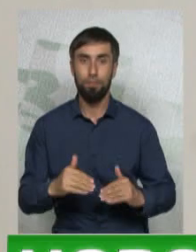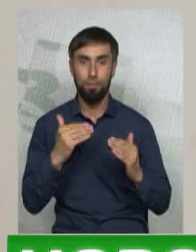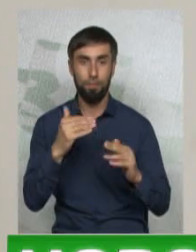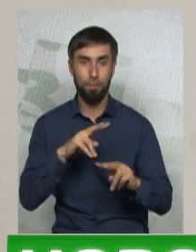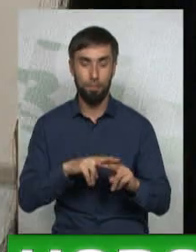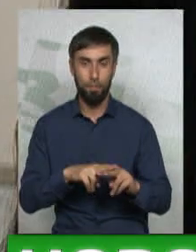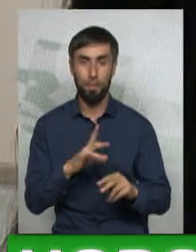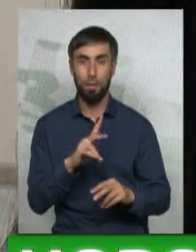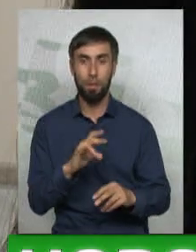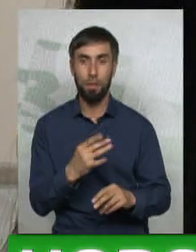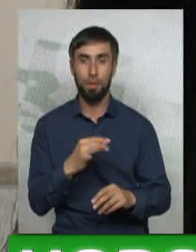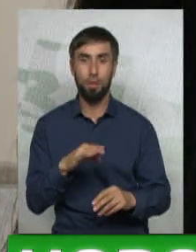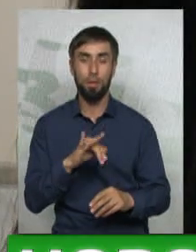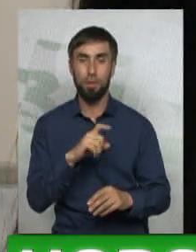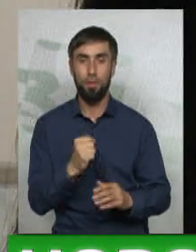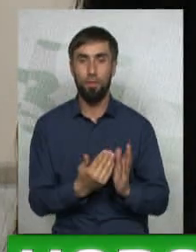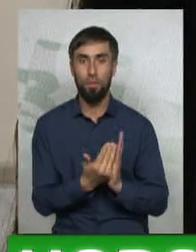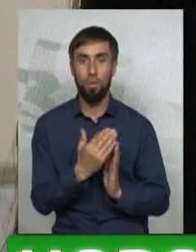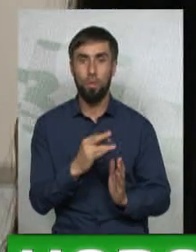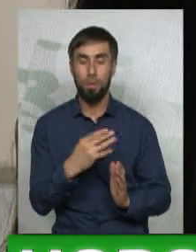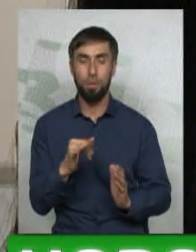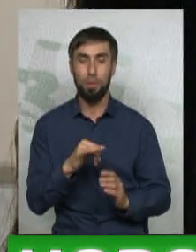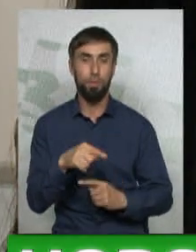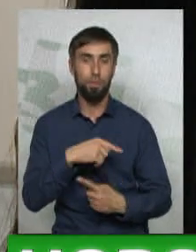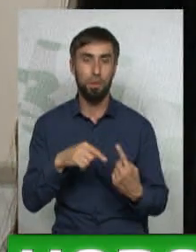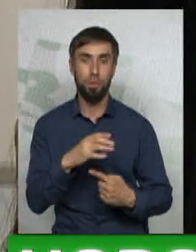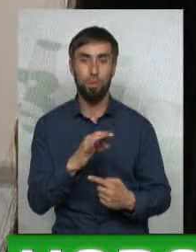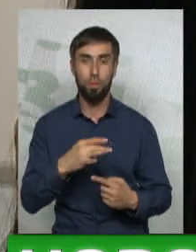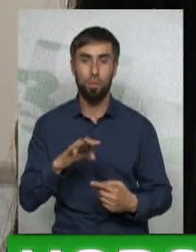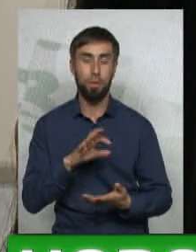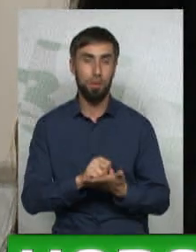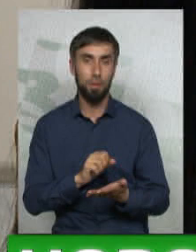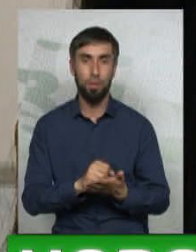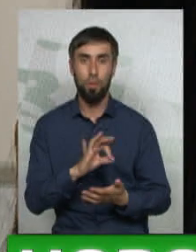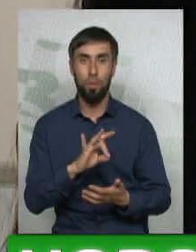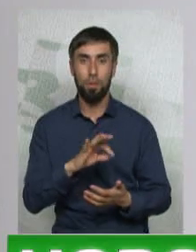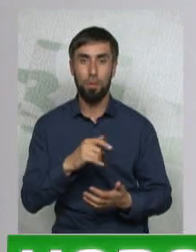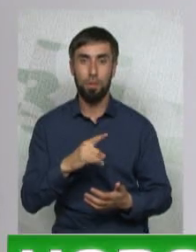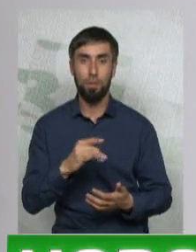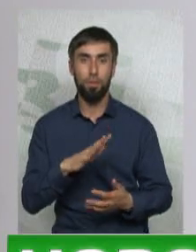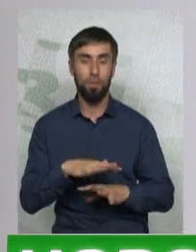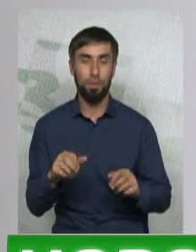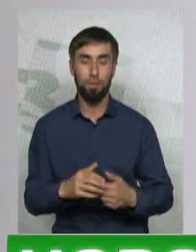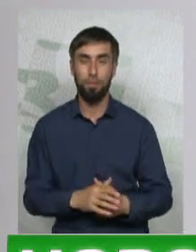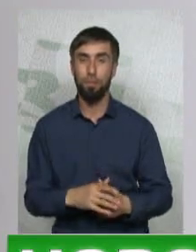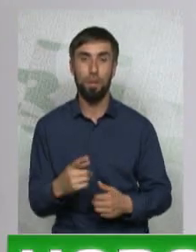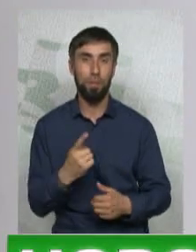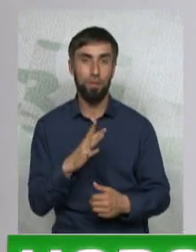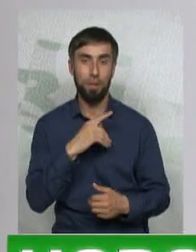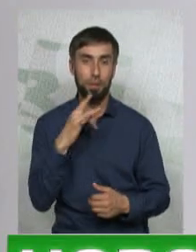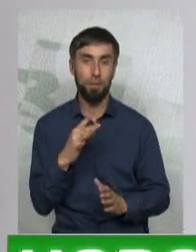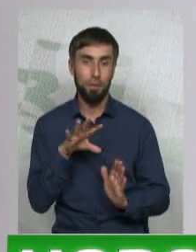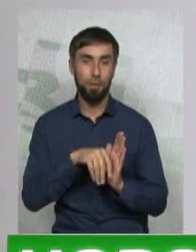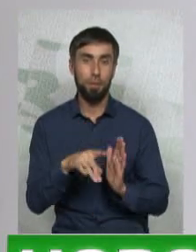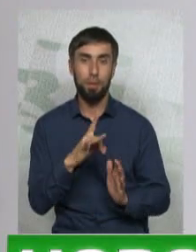в национальном рейтинге сформировались из-за высокой оценки бизнес-сообществом деятельности органов власти. Впервые Республика Ингушетия вошла в